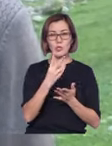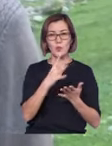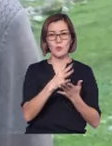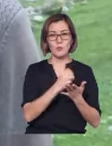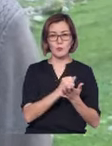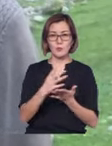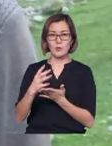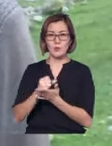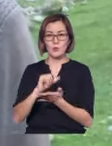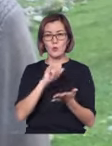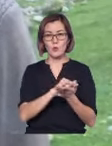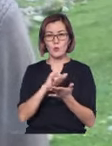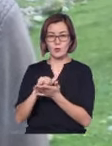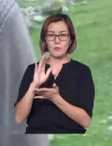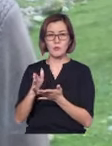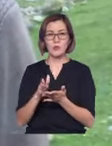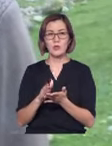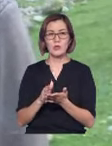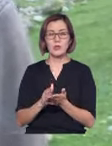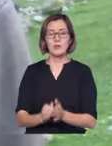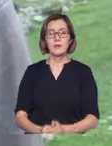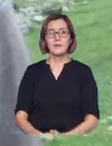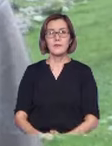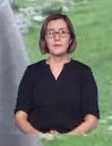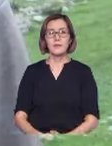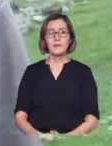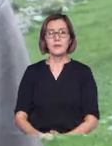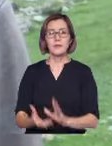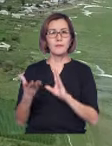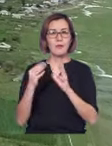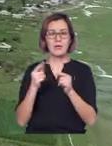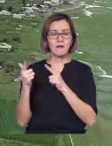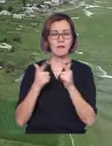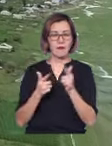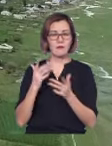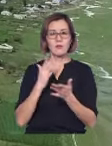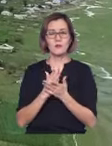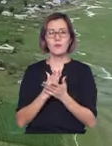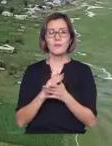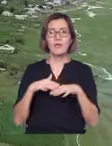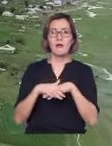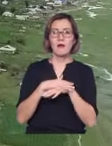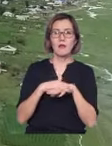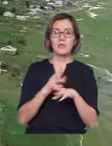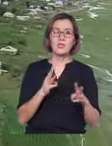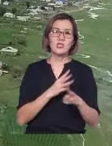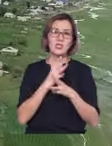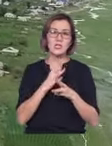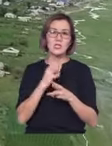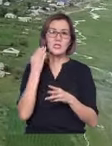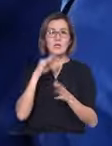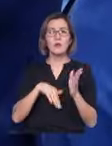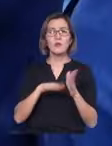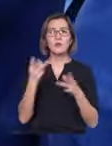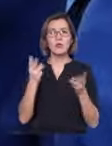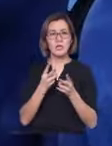кейін қалғандар жиналады, сборны. Ол бәрі дайын тұр. Ал халықтың тілегі тек сапалы болса, қаншама